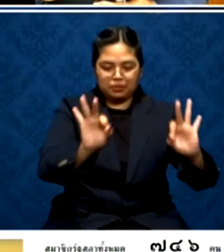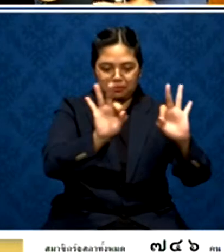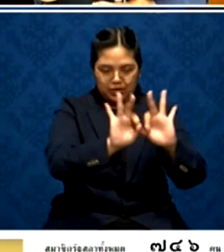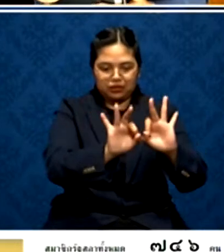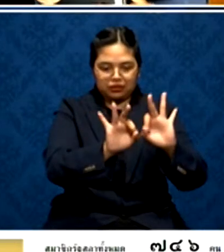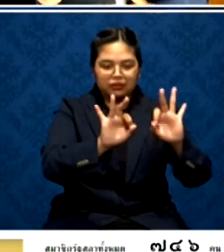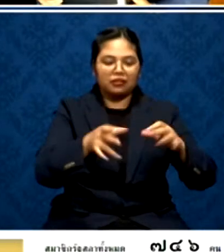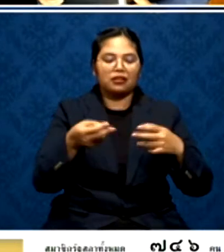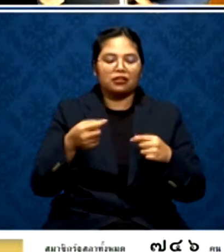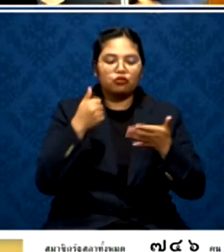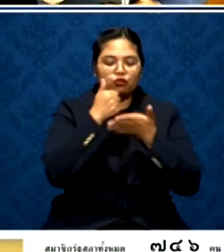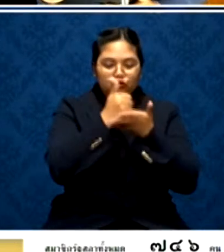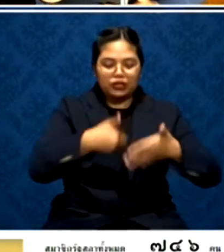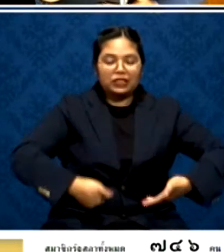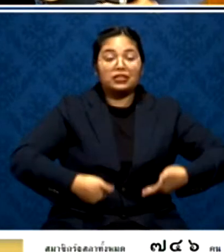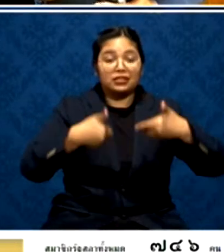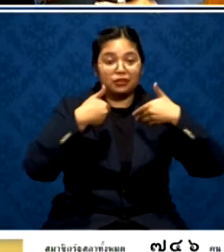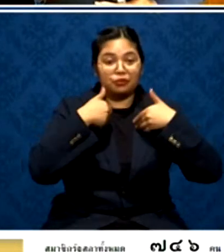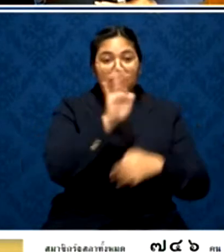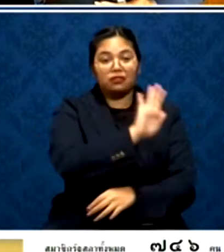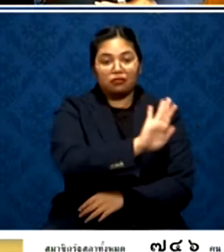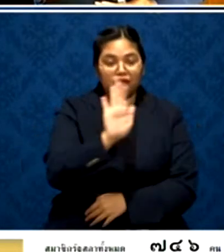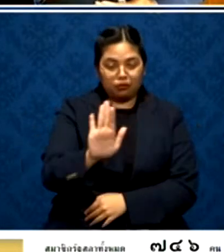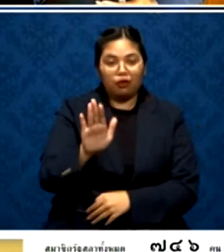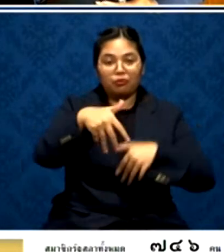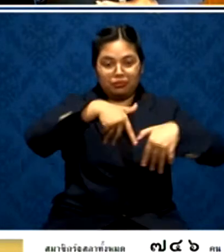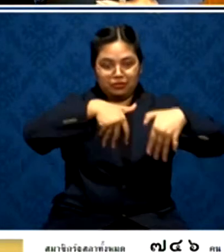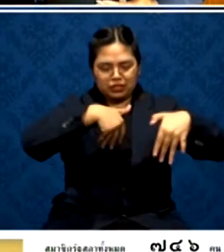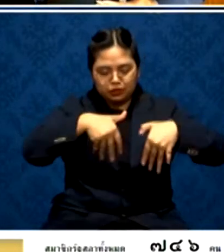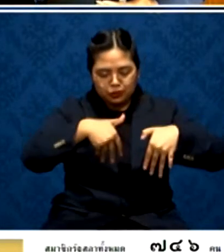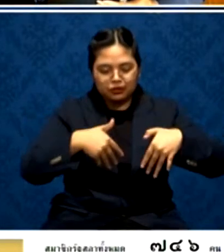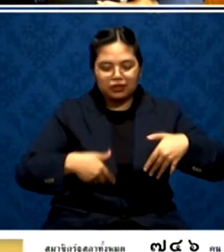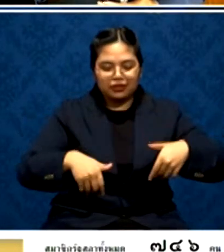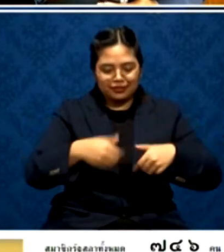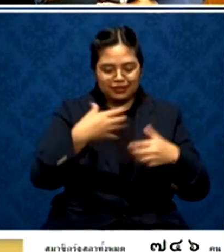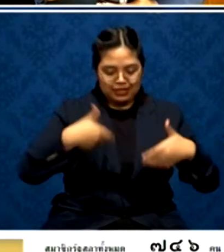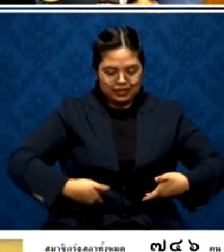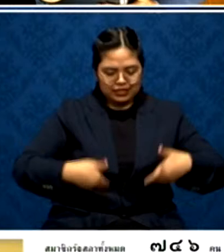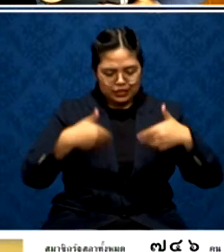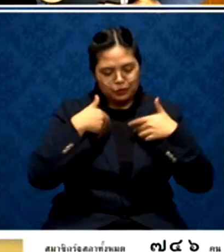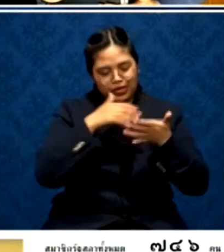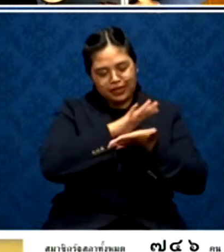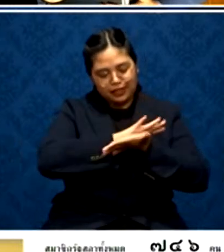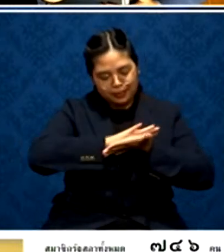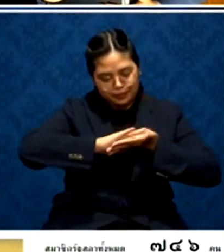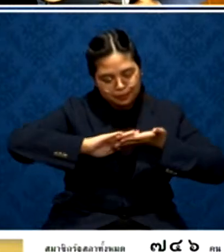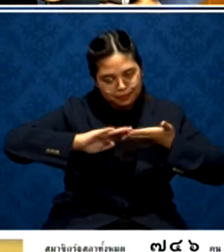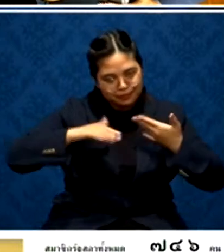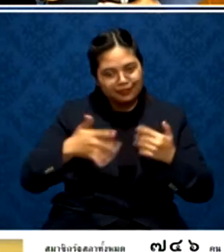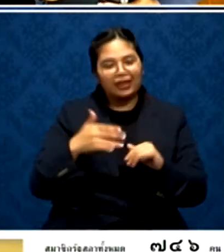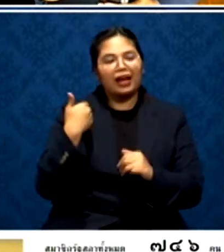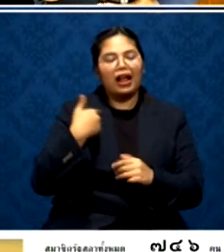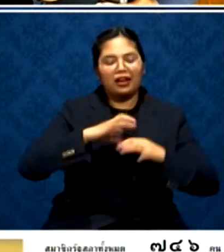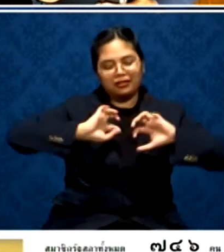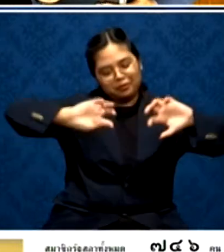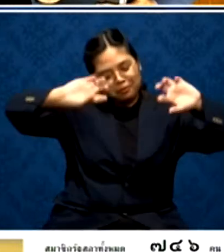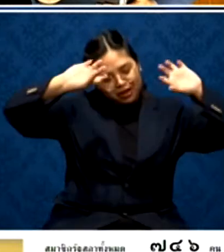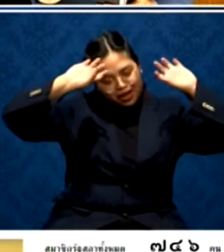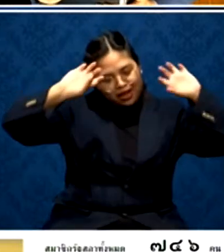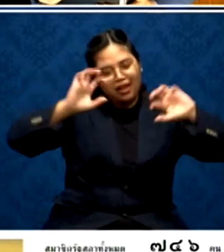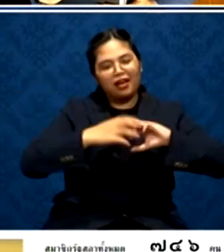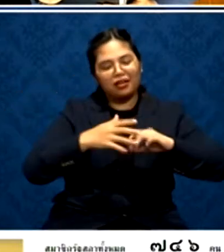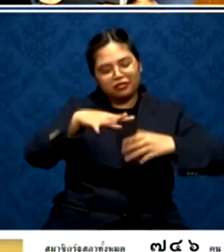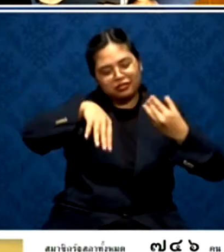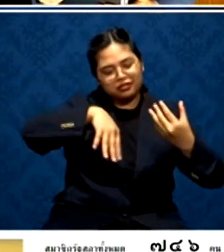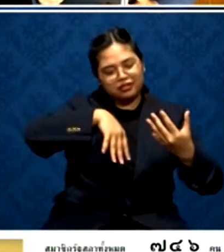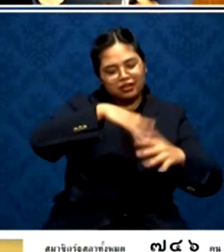คือชีวิตที่มีสิ่งแวดล้อมที่สะอาดสำหรับทุกคนรัฐบาลจะดูแลรักษาทรัพยาก